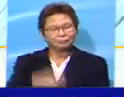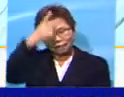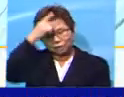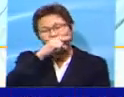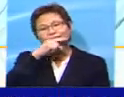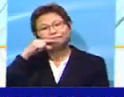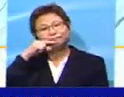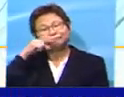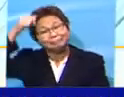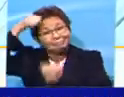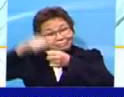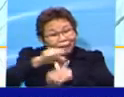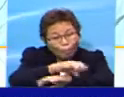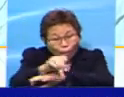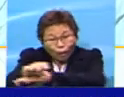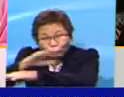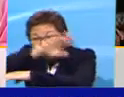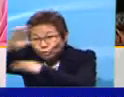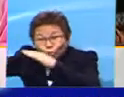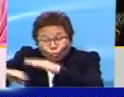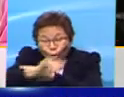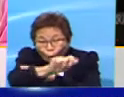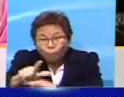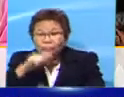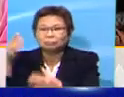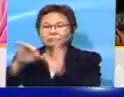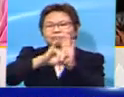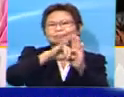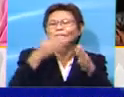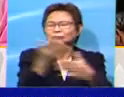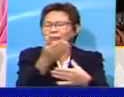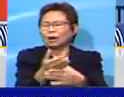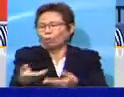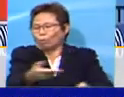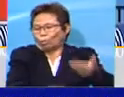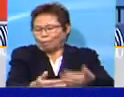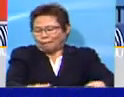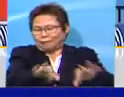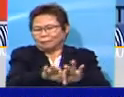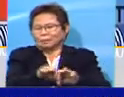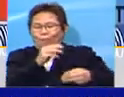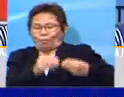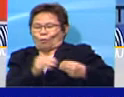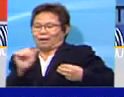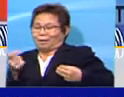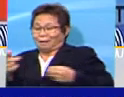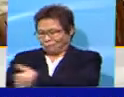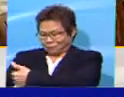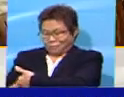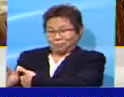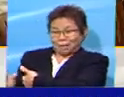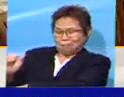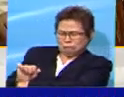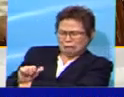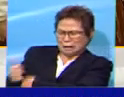Dato' Sri Hishamuddin mengingatkan semua pihak agar tidak menjejaskan urusan penting dan moral anggota ATM yang mempunyai tugas